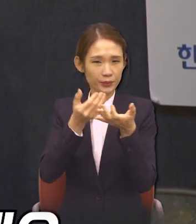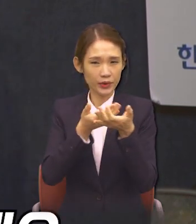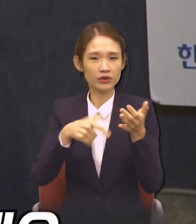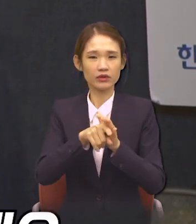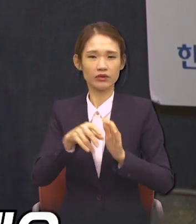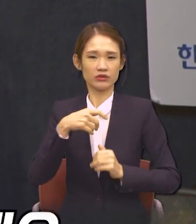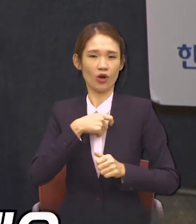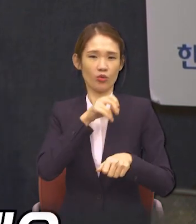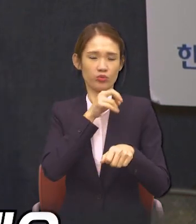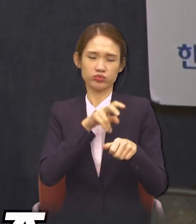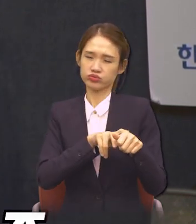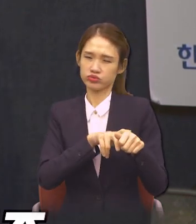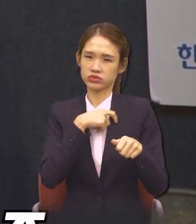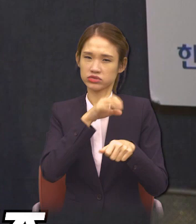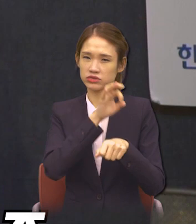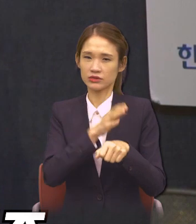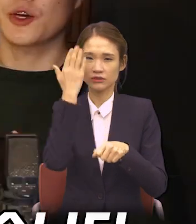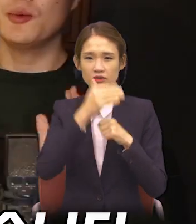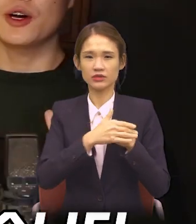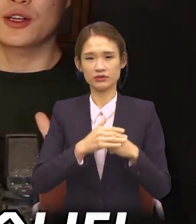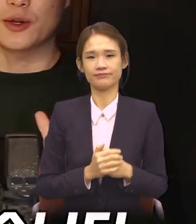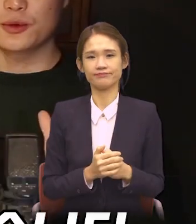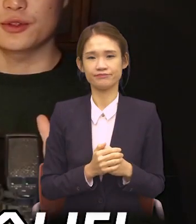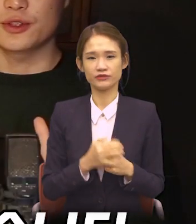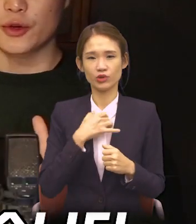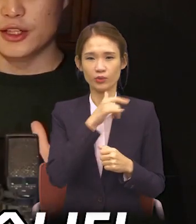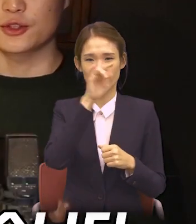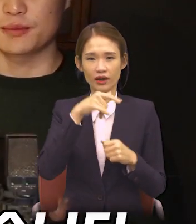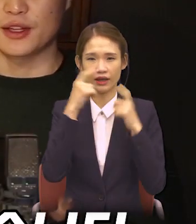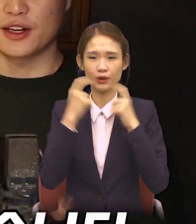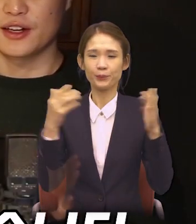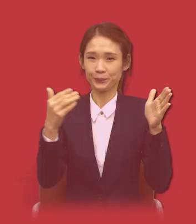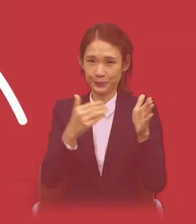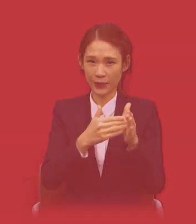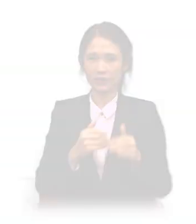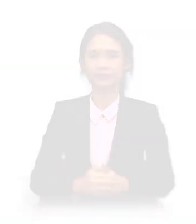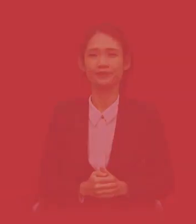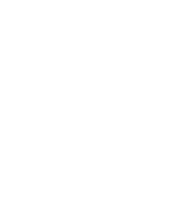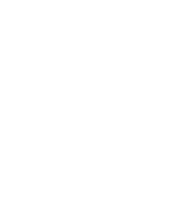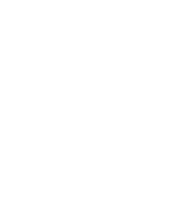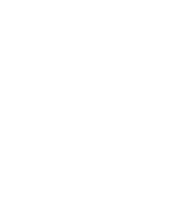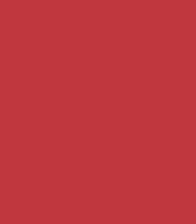근데 혐오는 되게 단순해요. 그러니까 잘 먹히는 거죠. 혐오학 개론은 여기까지였습니다.